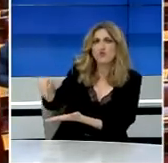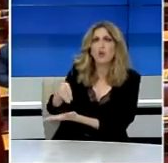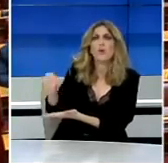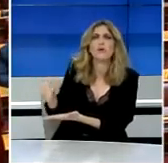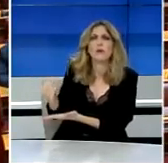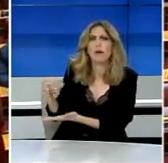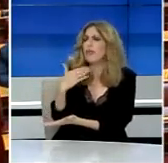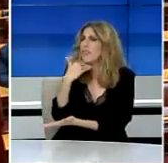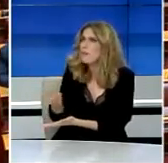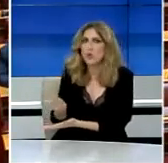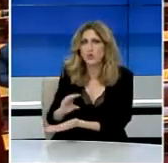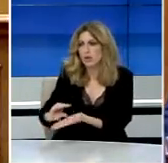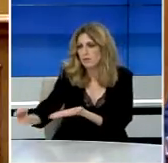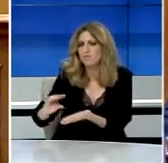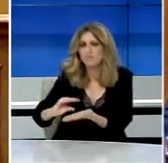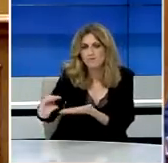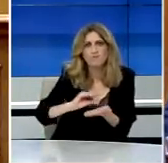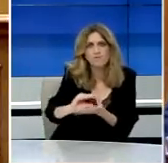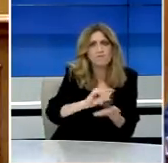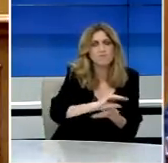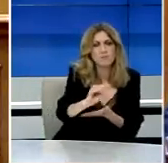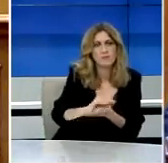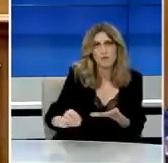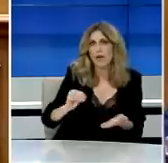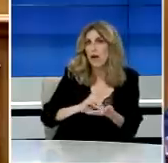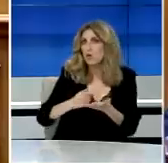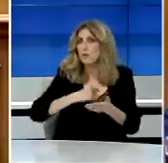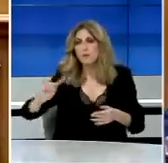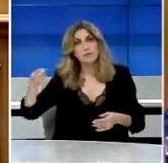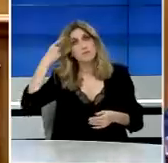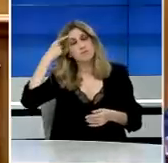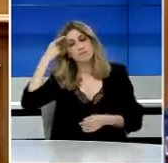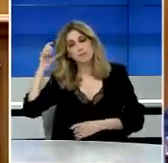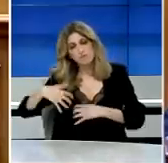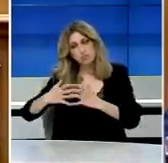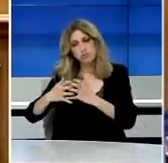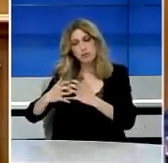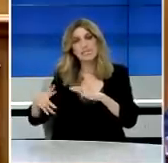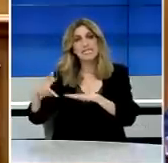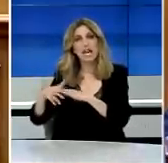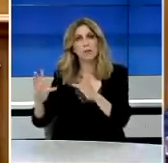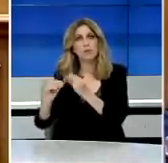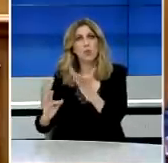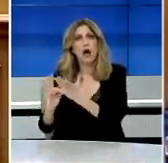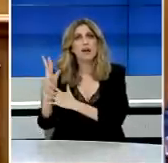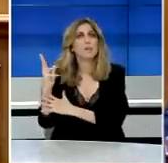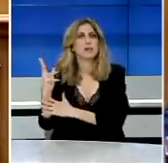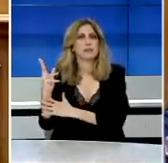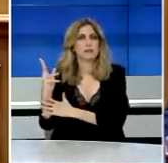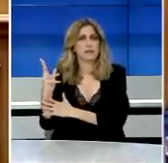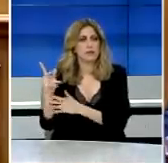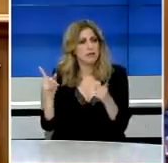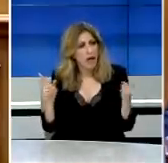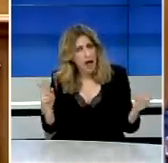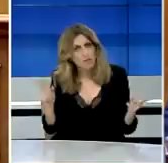Προχωρήσαμε σε ένα εργαλείο χρηματοδοτικό κρίσιμο, την Αναπτυξιακή Τράπεζα. Αξιοποιήστε το. Καταθέσαμε πριν